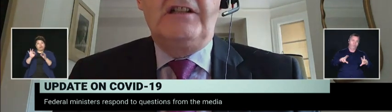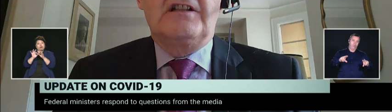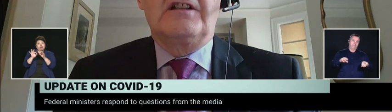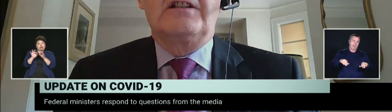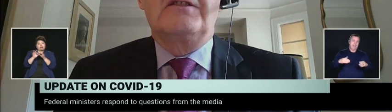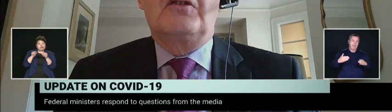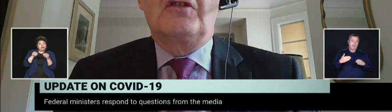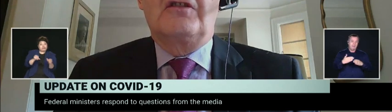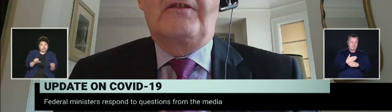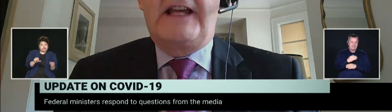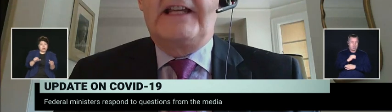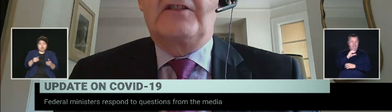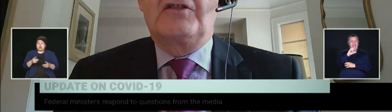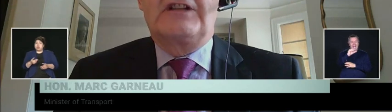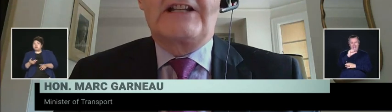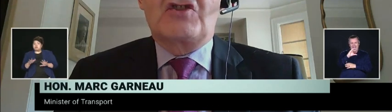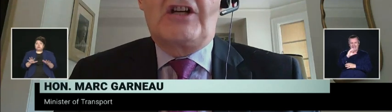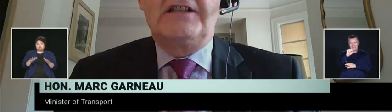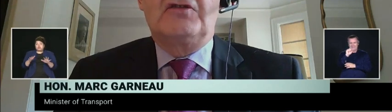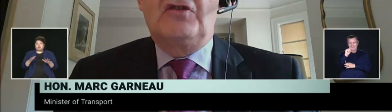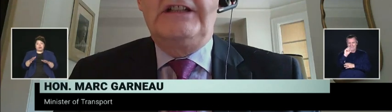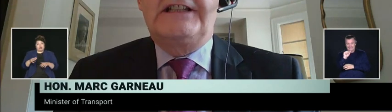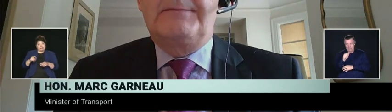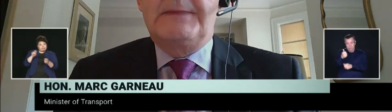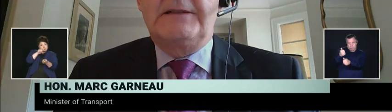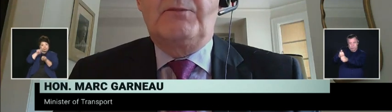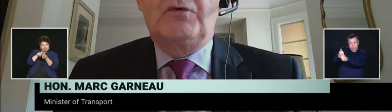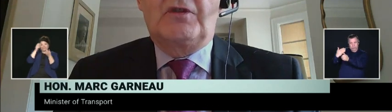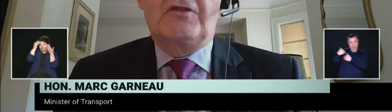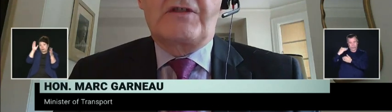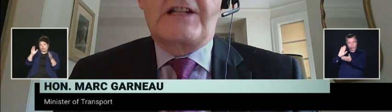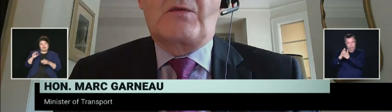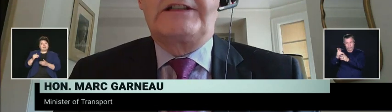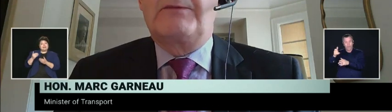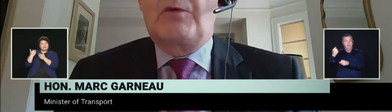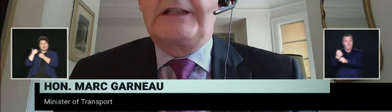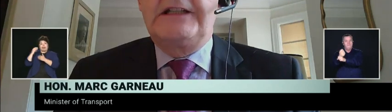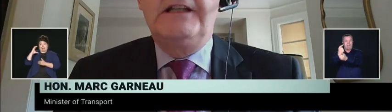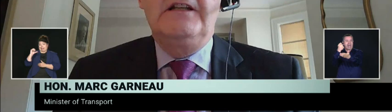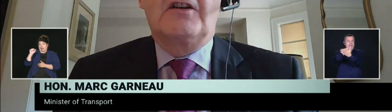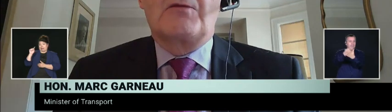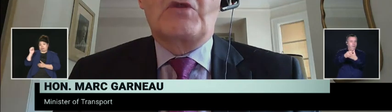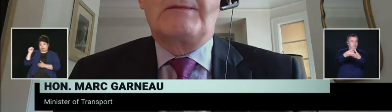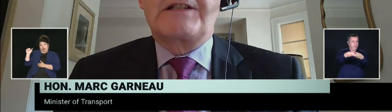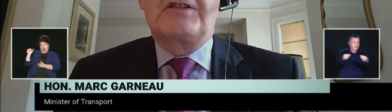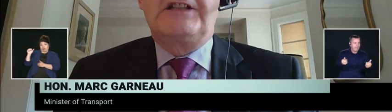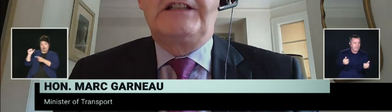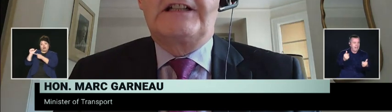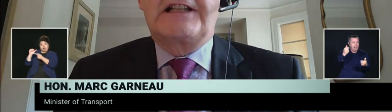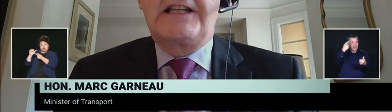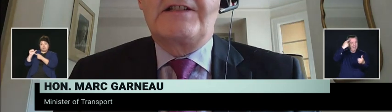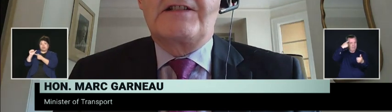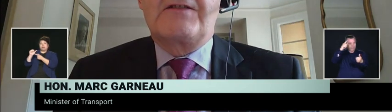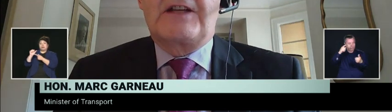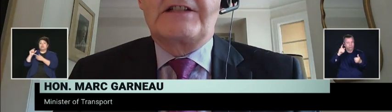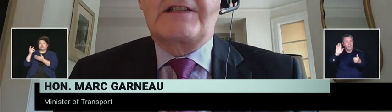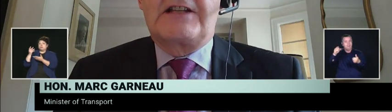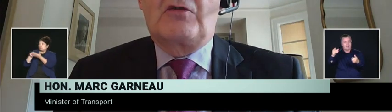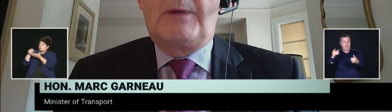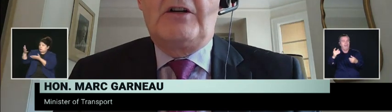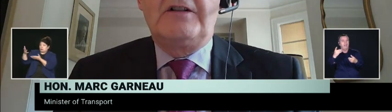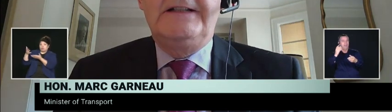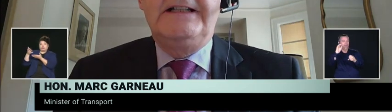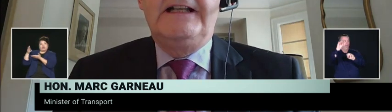chargé de faire l'achat de l'équipement pour que ça soit déployé, comme je l'ai mentionné, dans 15